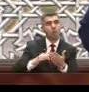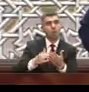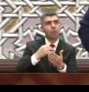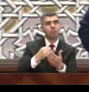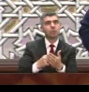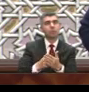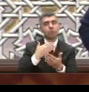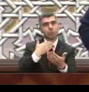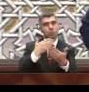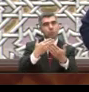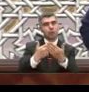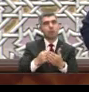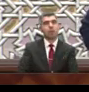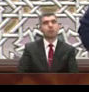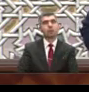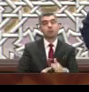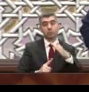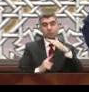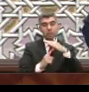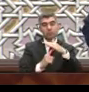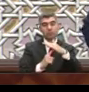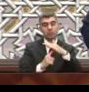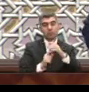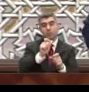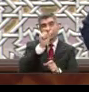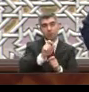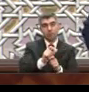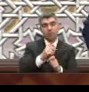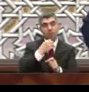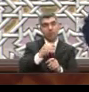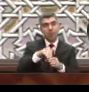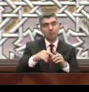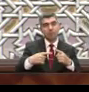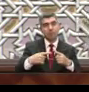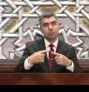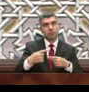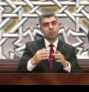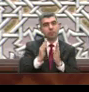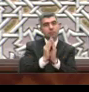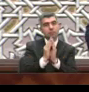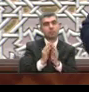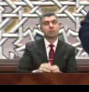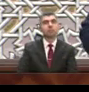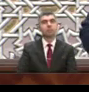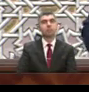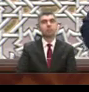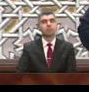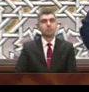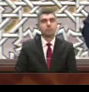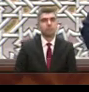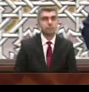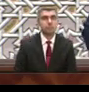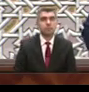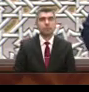شكرا جزيلا. نقطة نظام لسيد نائب المحترم عن فريق العدالة والتنمية. سيد نائب المحترم أخذت حصتك